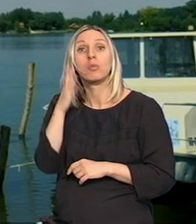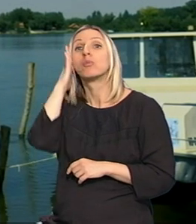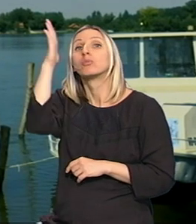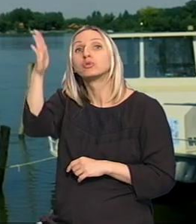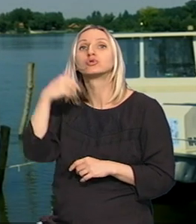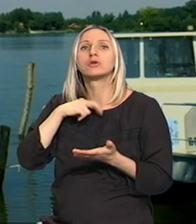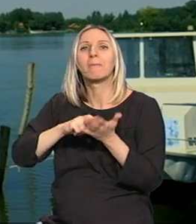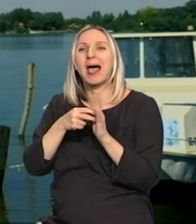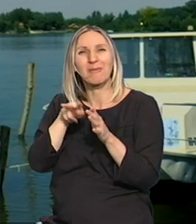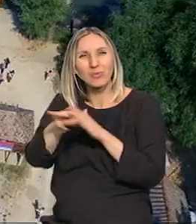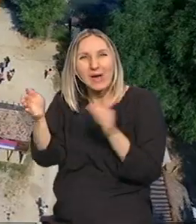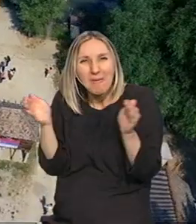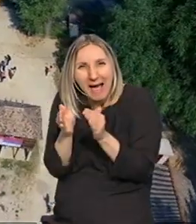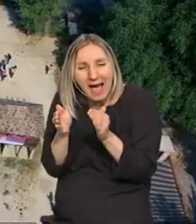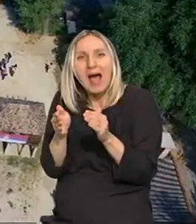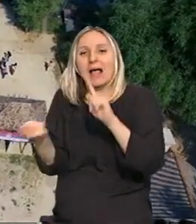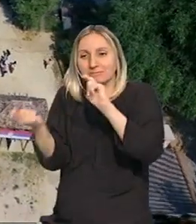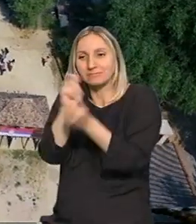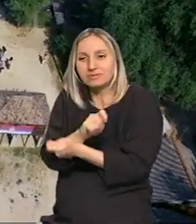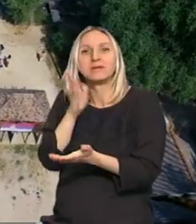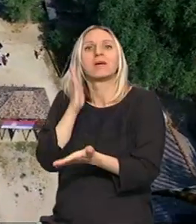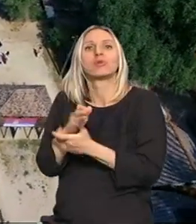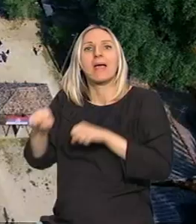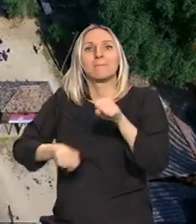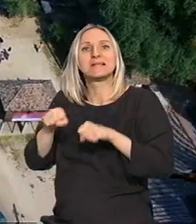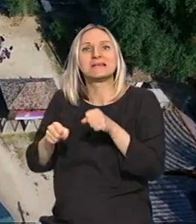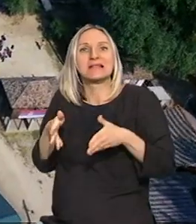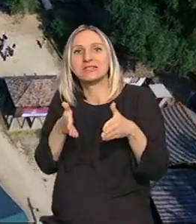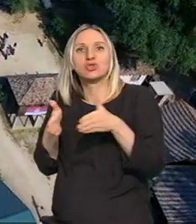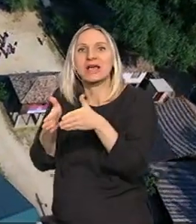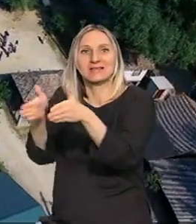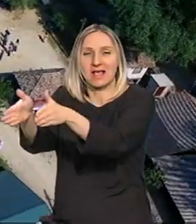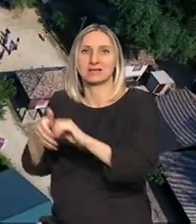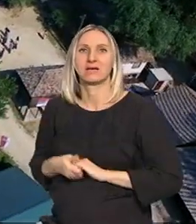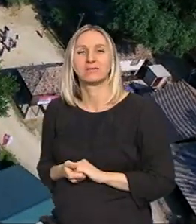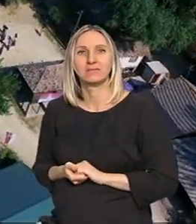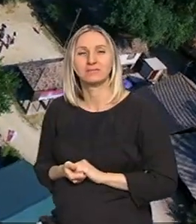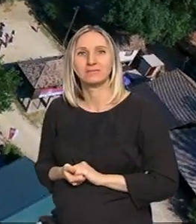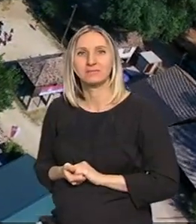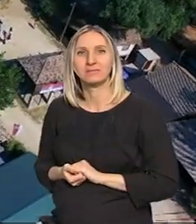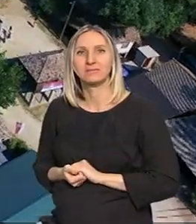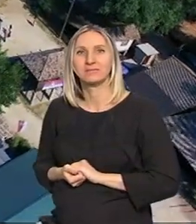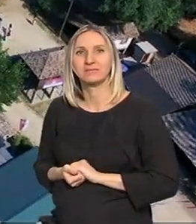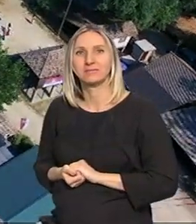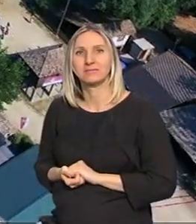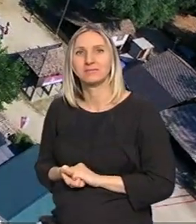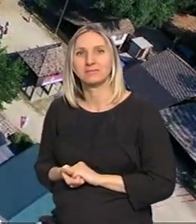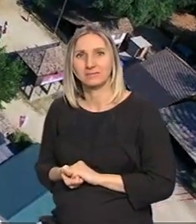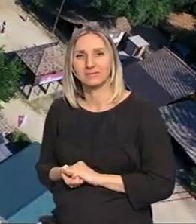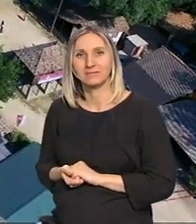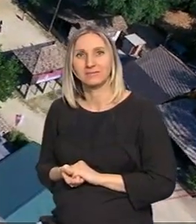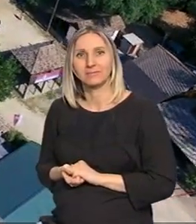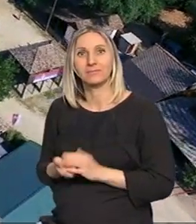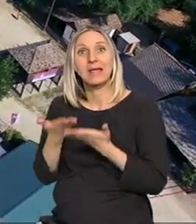da pretvorimo u biciklističku stazu. Kela